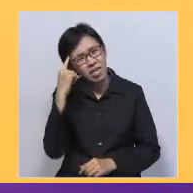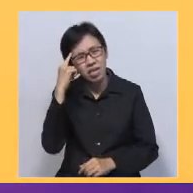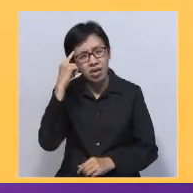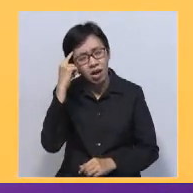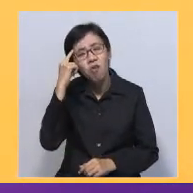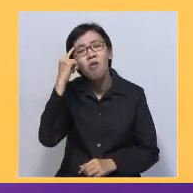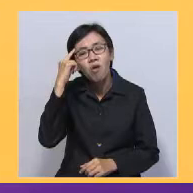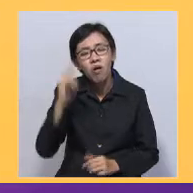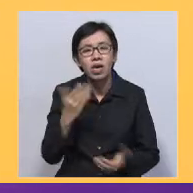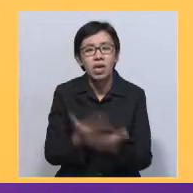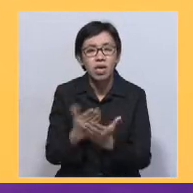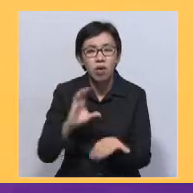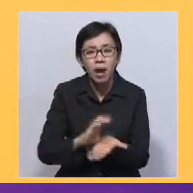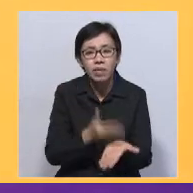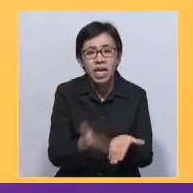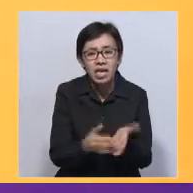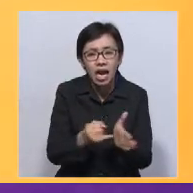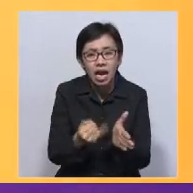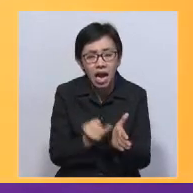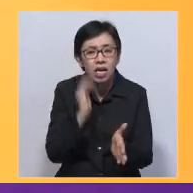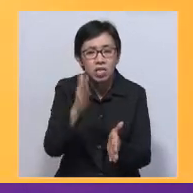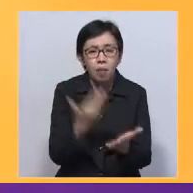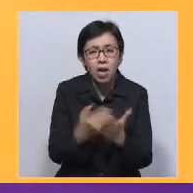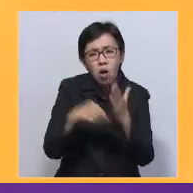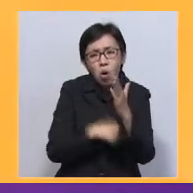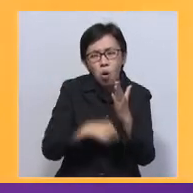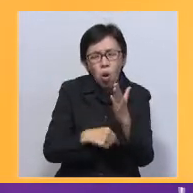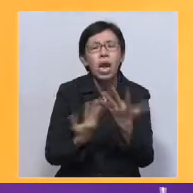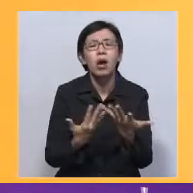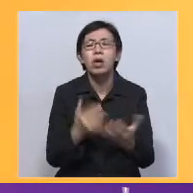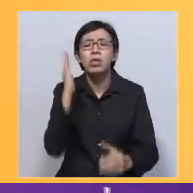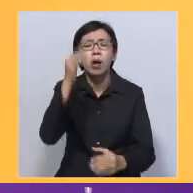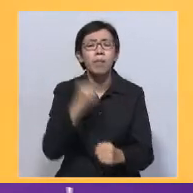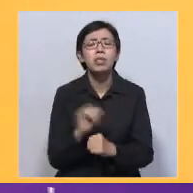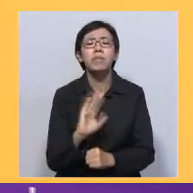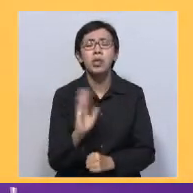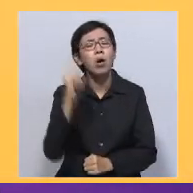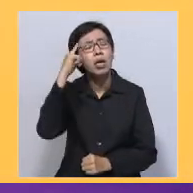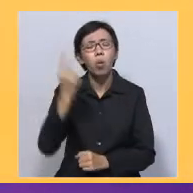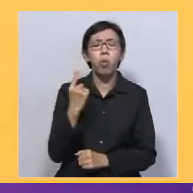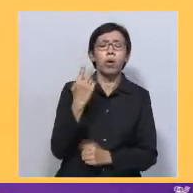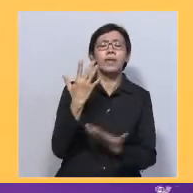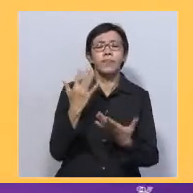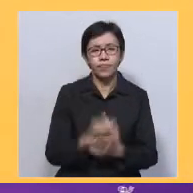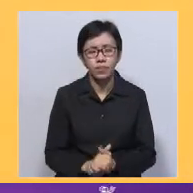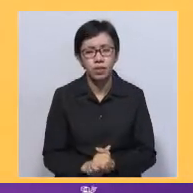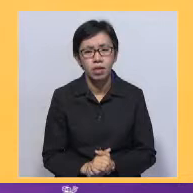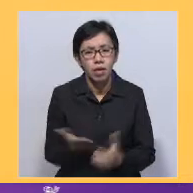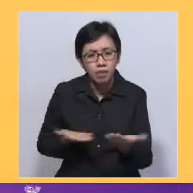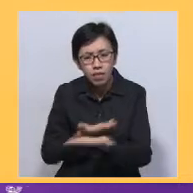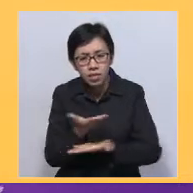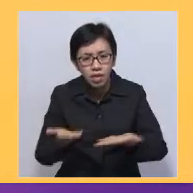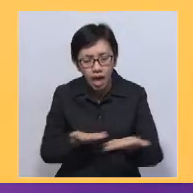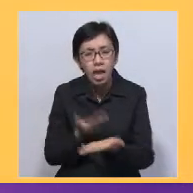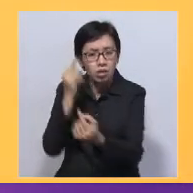ยไปเอาเงินมาใช้จ่ายง่ายๆแบบนี้เดี๋ยวก็โกงทุจริตอีกคือถ้าลุงไม่ต้องทำอะไรทั้งสิ้นนะเพราะนั้นการที่เราเงินลงไปโด